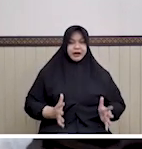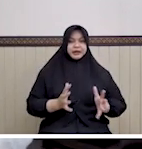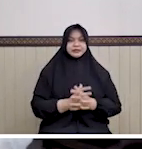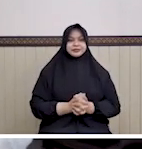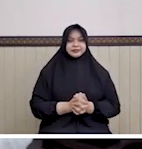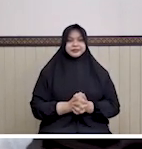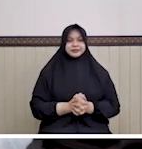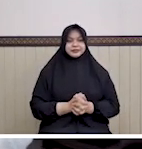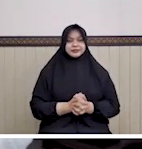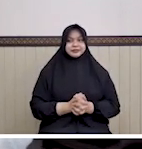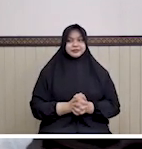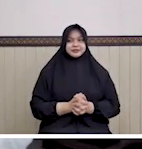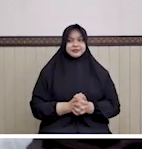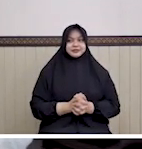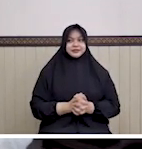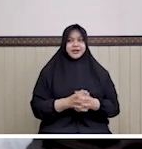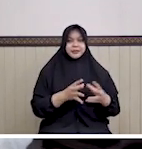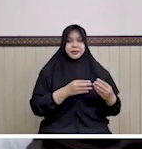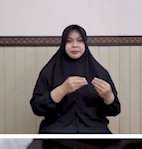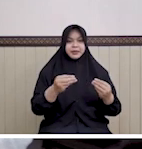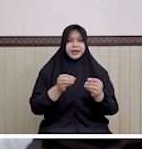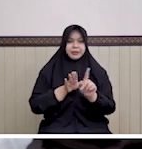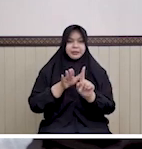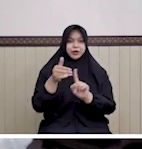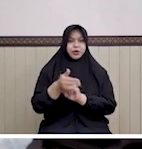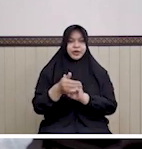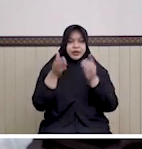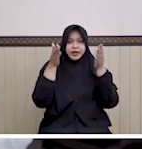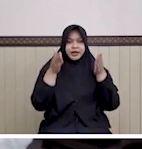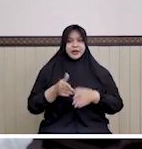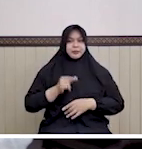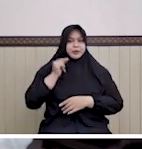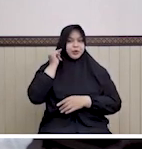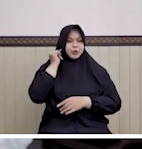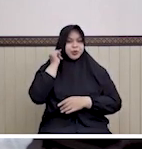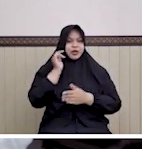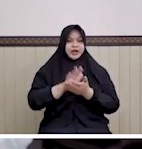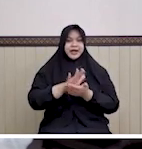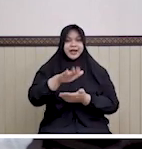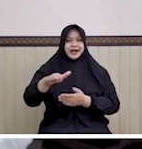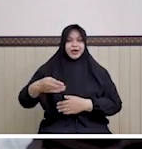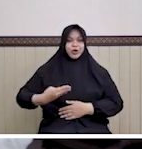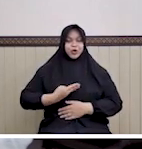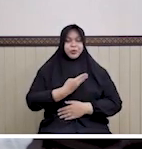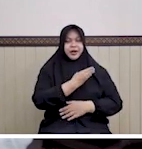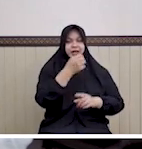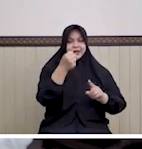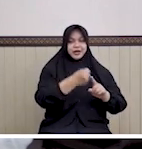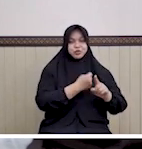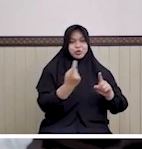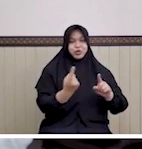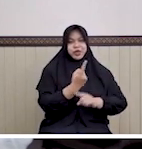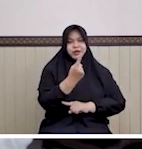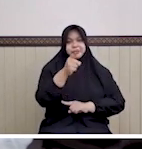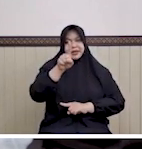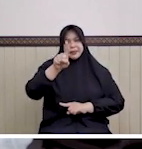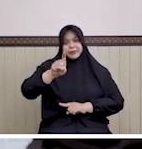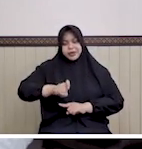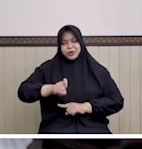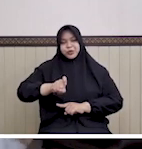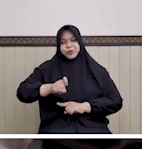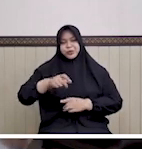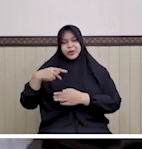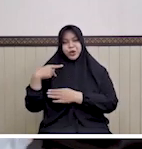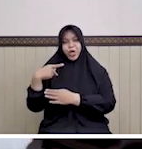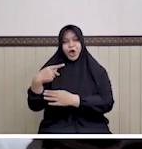apa memberikan perlindungan terhadap perempuan dan anak korban kekerasan utamanya yang harus memerlukan pertolongan